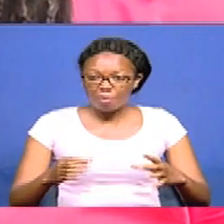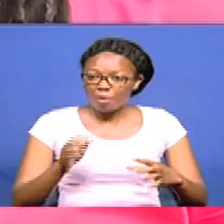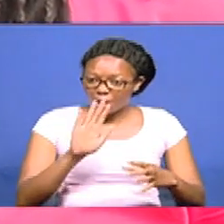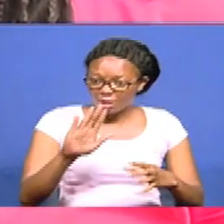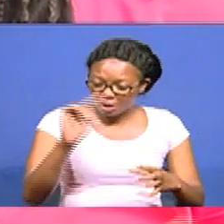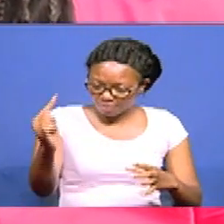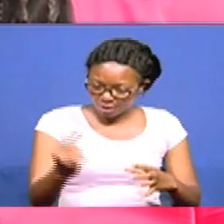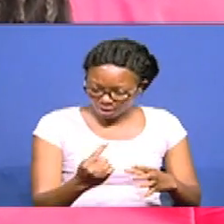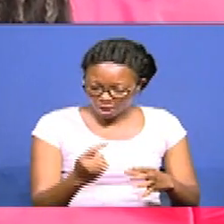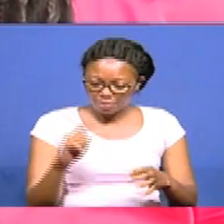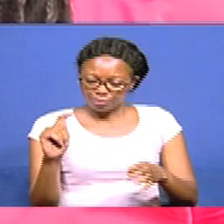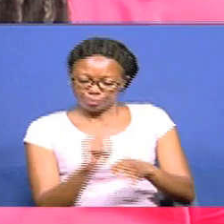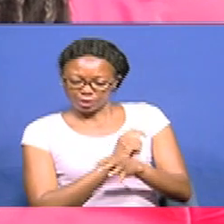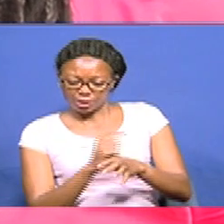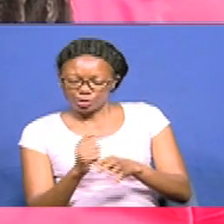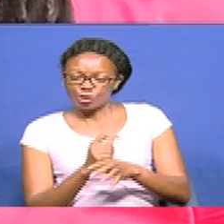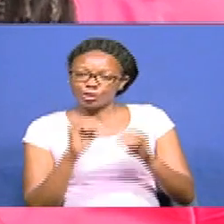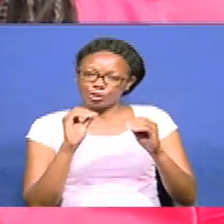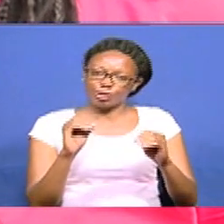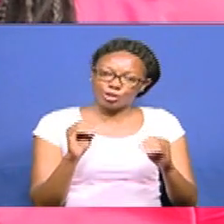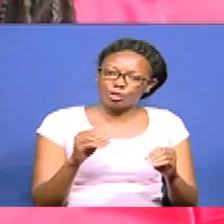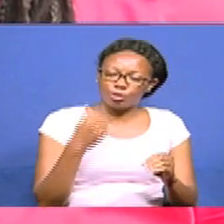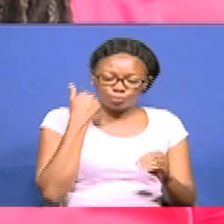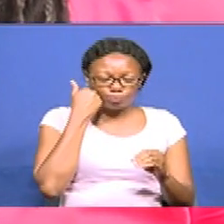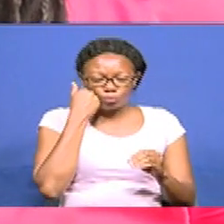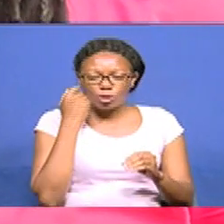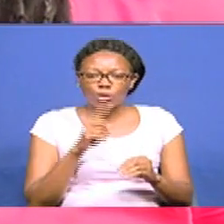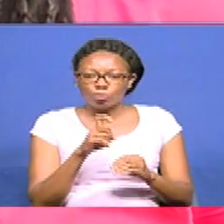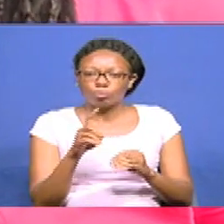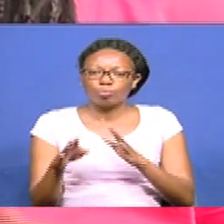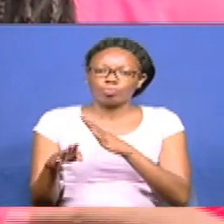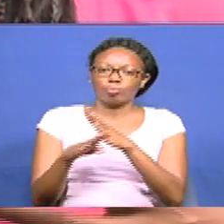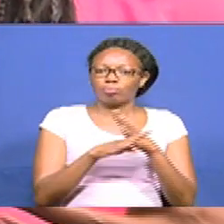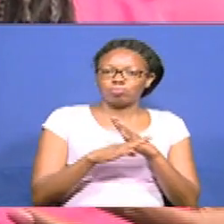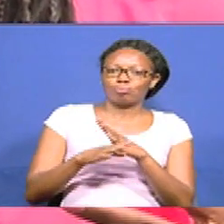wanafundisha. Wanawafundisha mambo ya magonjwa, watasuia magonjwa namna gani,